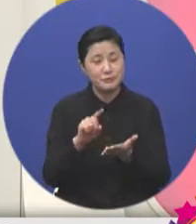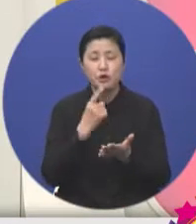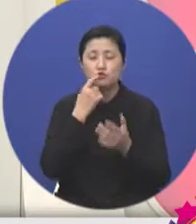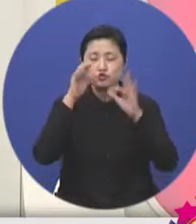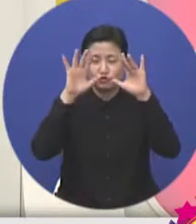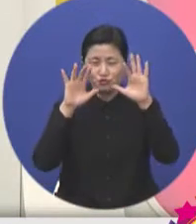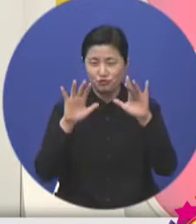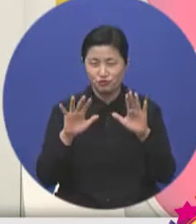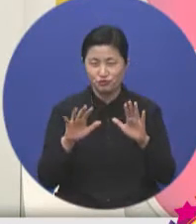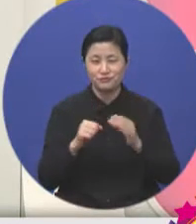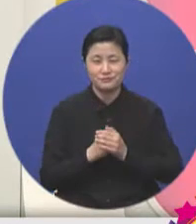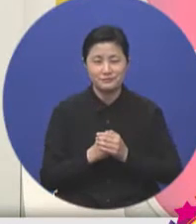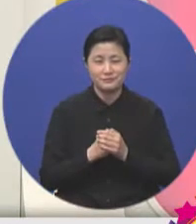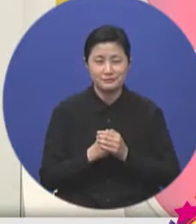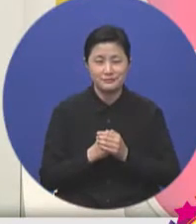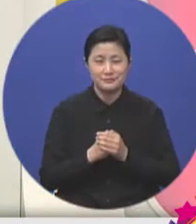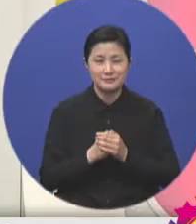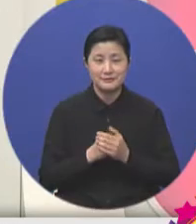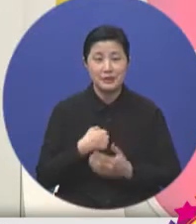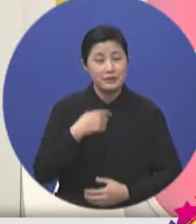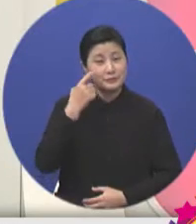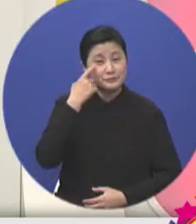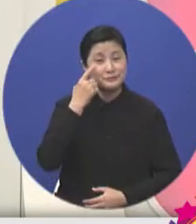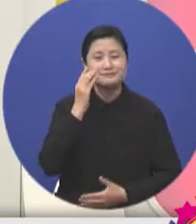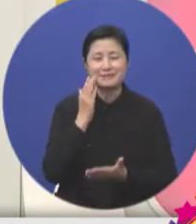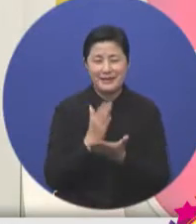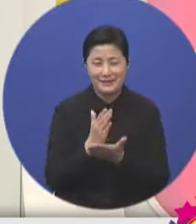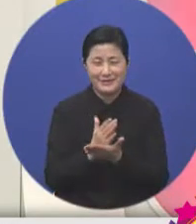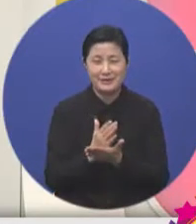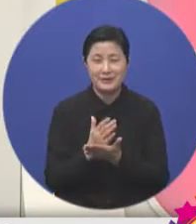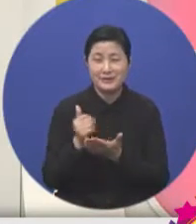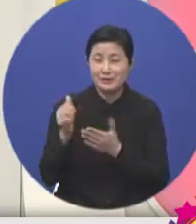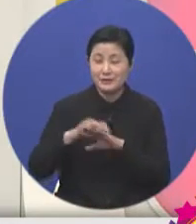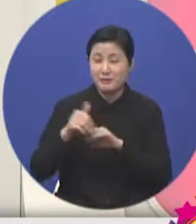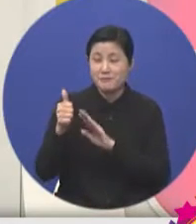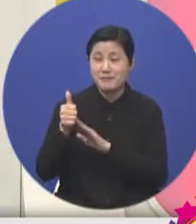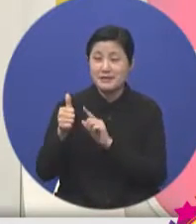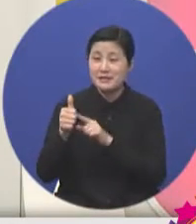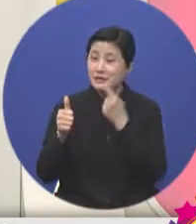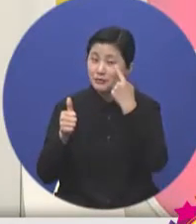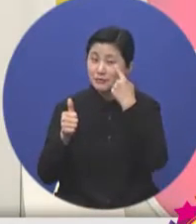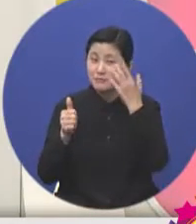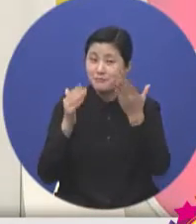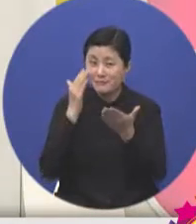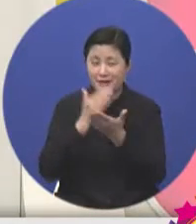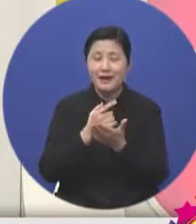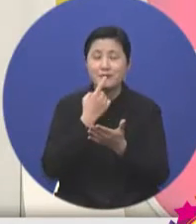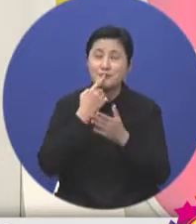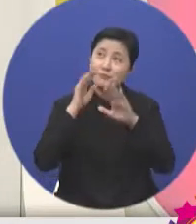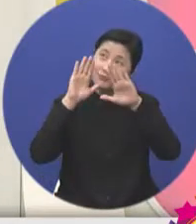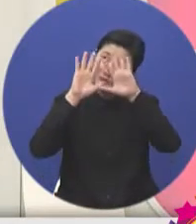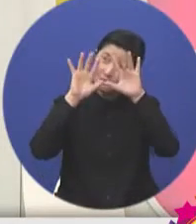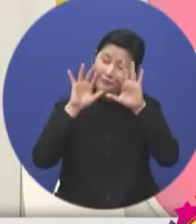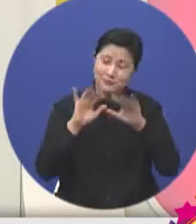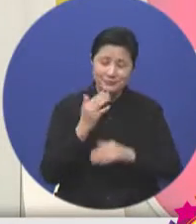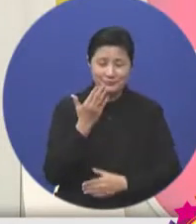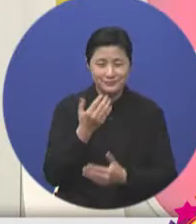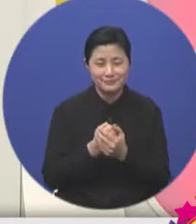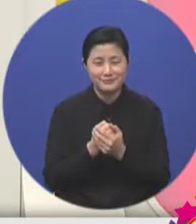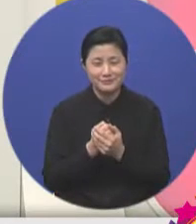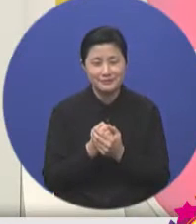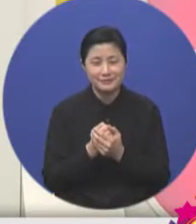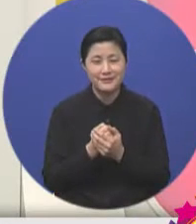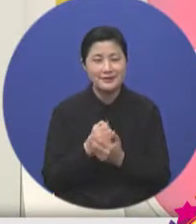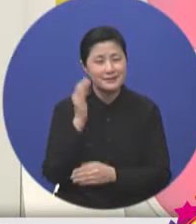눈이에요, 눈. 네, 눈. 예. 제 정인이 눈 말고 손빈 눈 말고 하늘에서 내린 눈. 네. 네. 눈에 관한